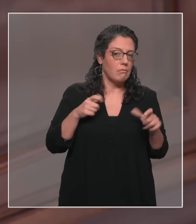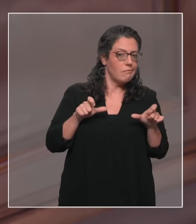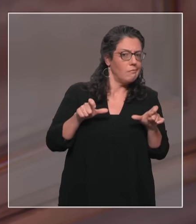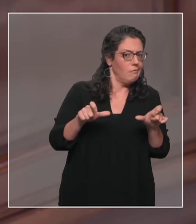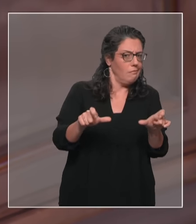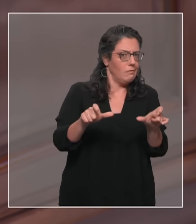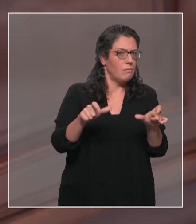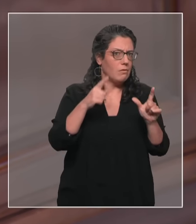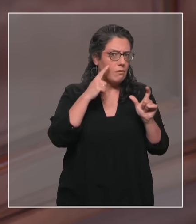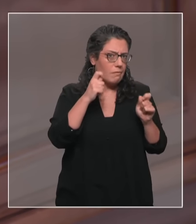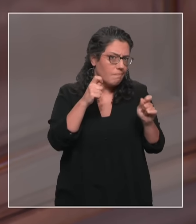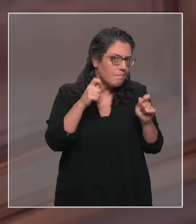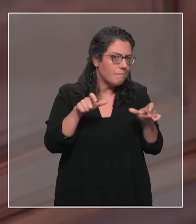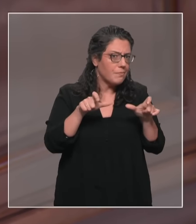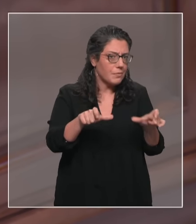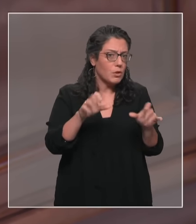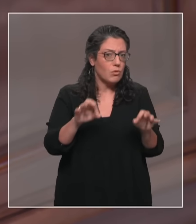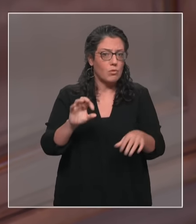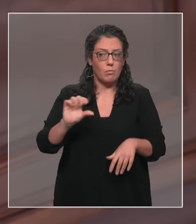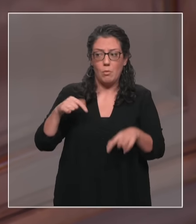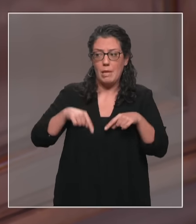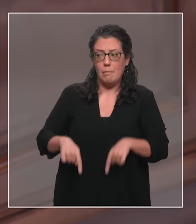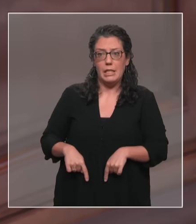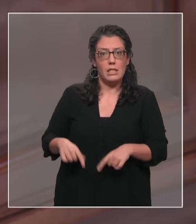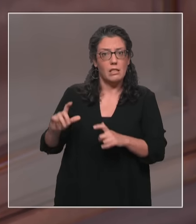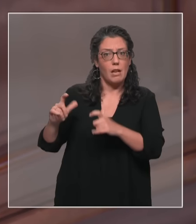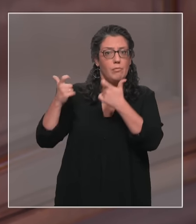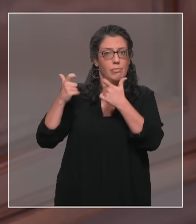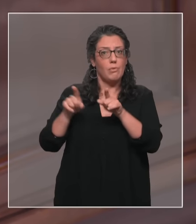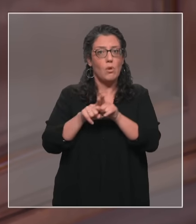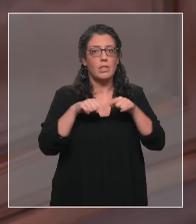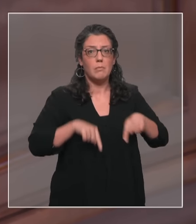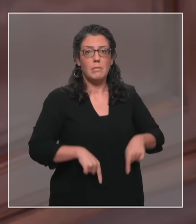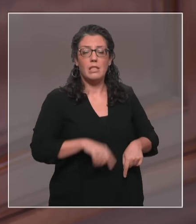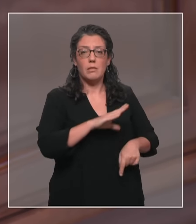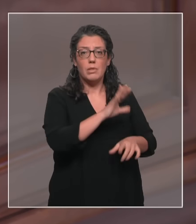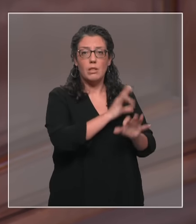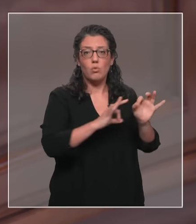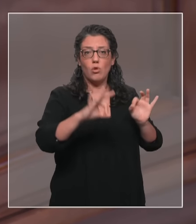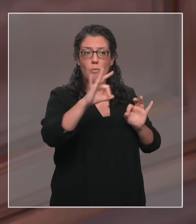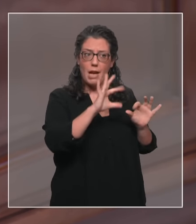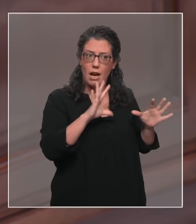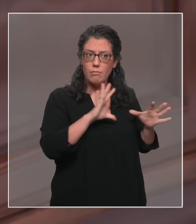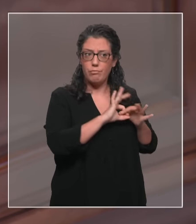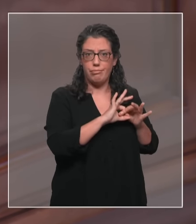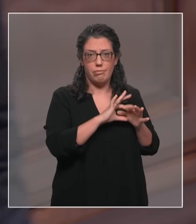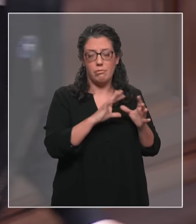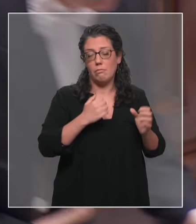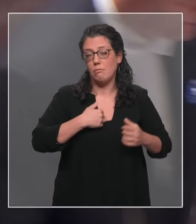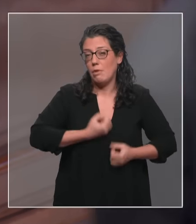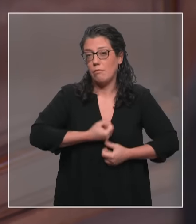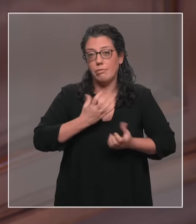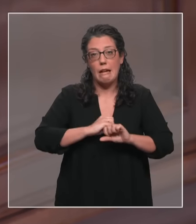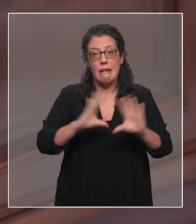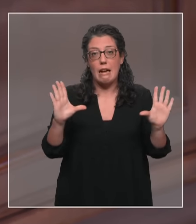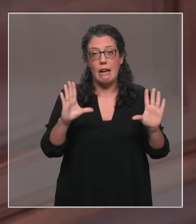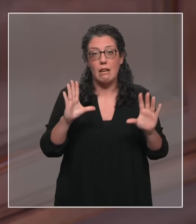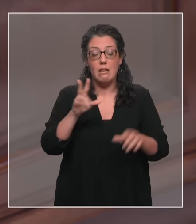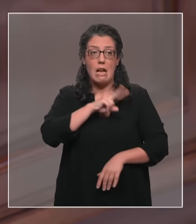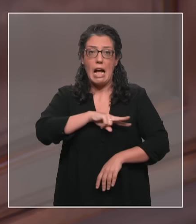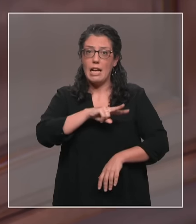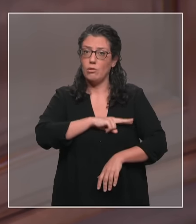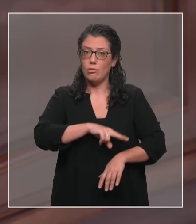dire ici sous l'autorité du Premier ministre, en lien avec mon collègue ministre des Outre-mer, avec beaucoup de clarté, les assurances